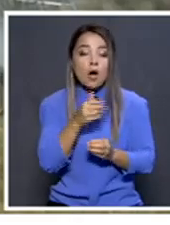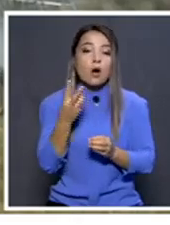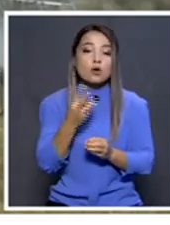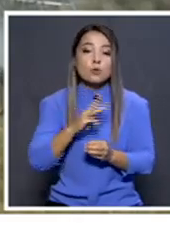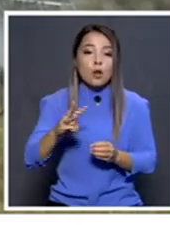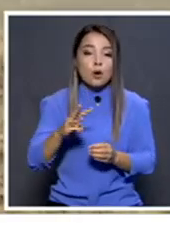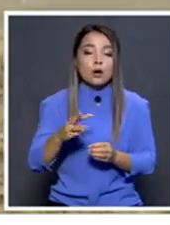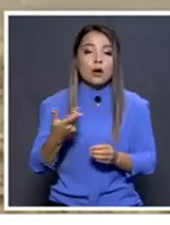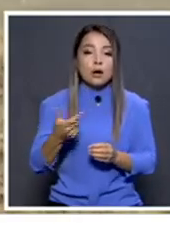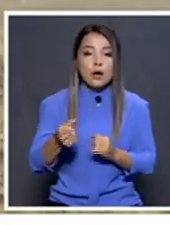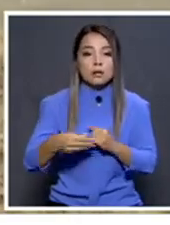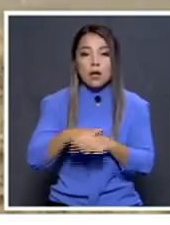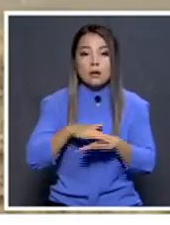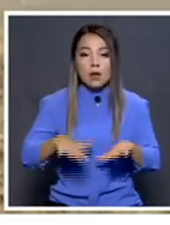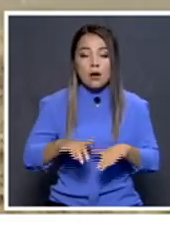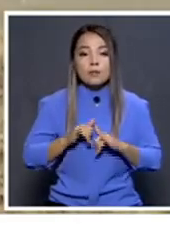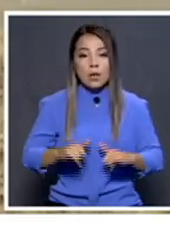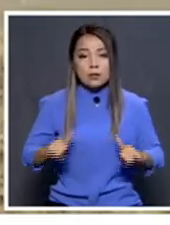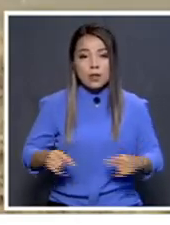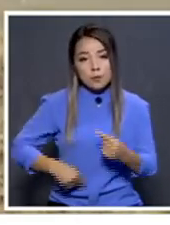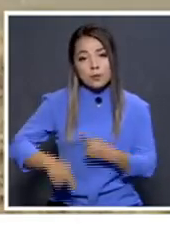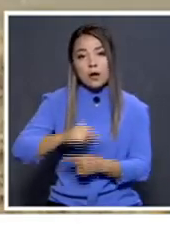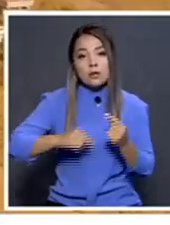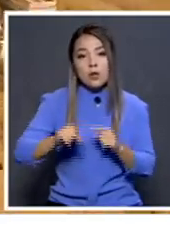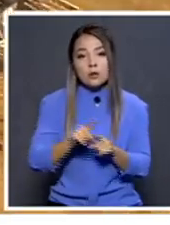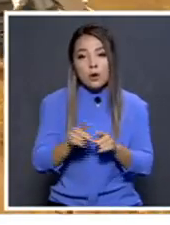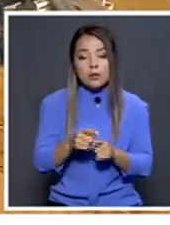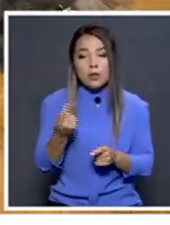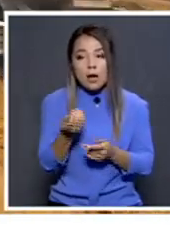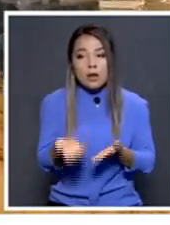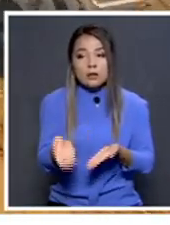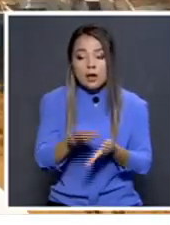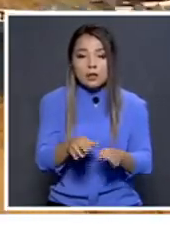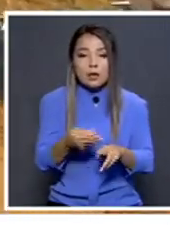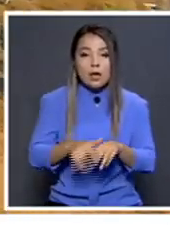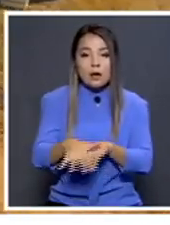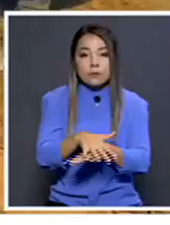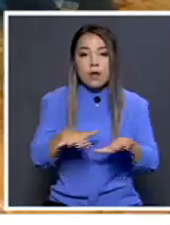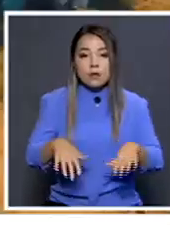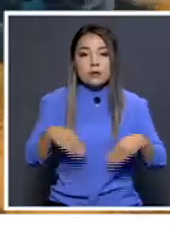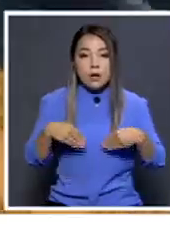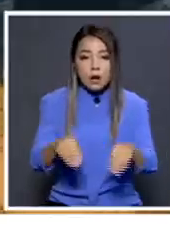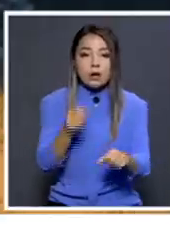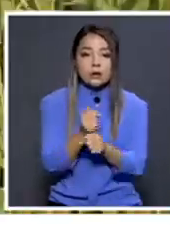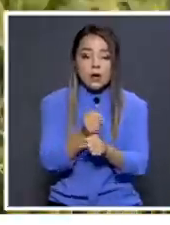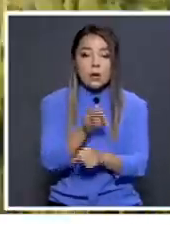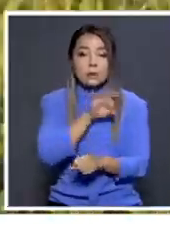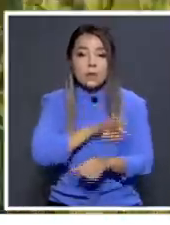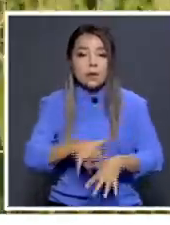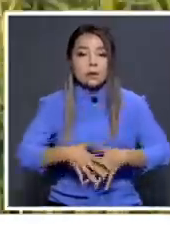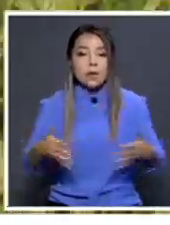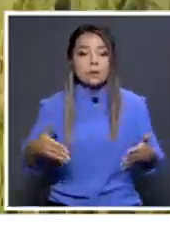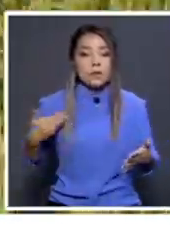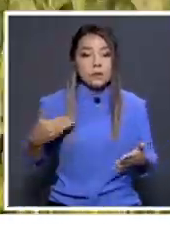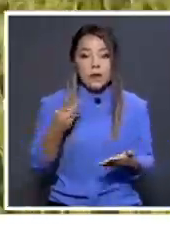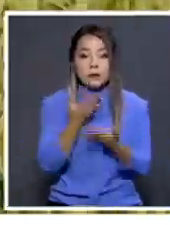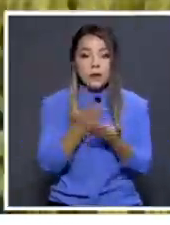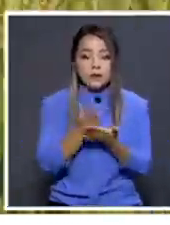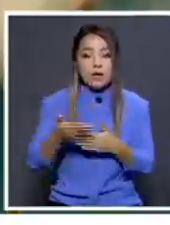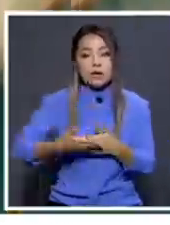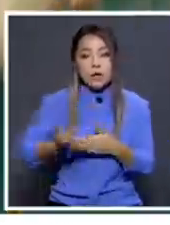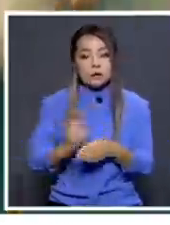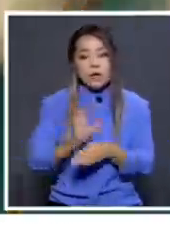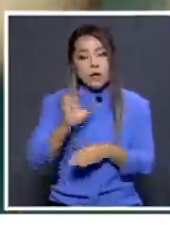миллион гектарға жетуі тиіс. Шаруалар бұдан астат өнім алады, ал құзыретті органдар осы өнімдерді сыртқы нарыққа шығаруға қолдау